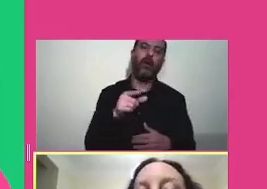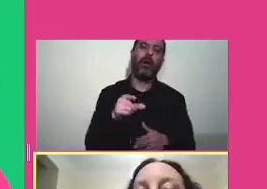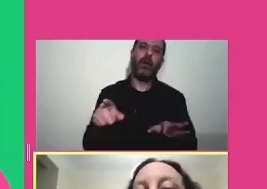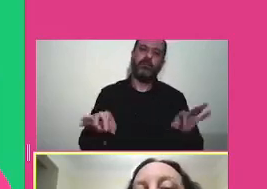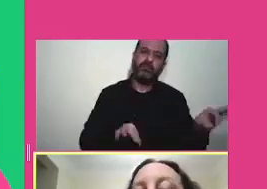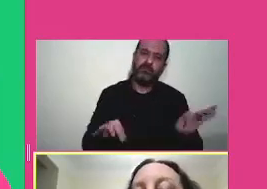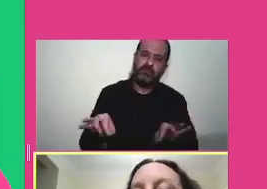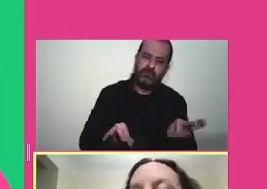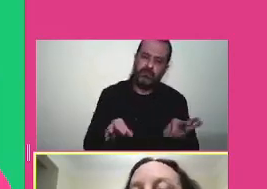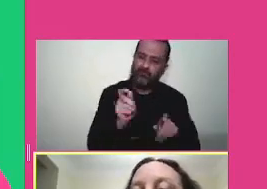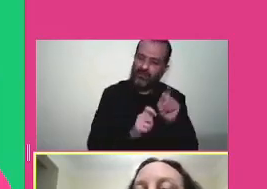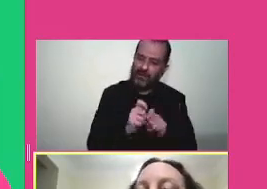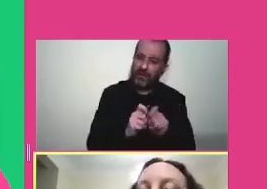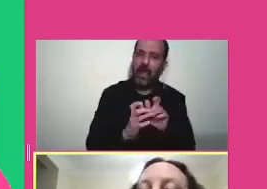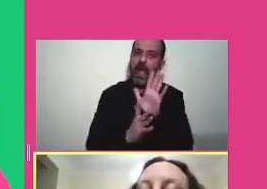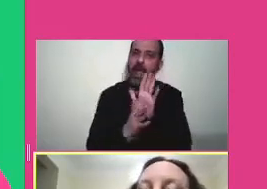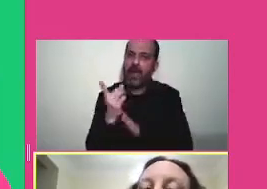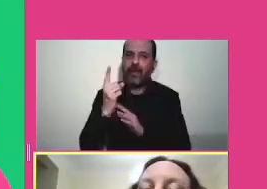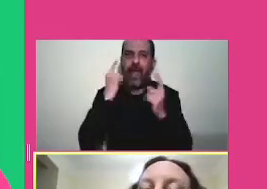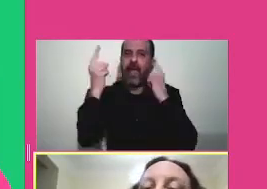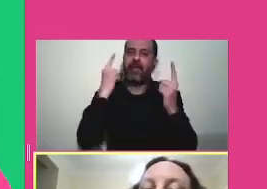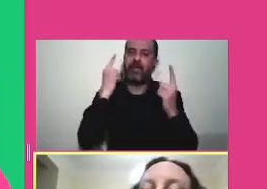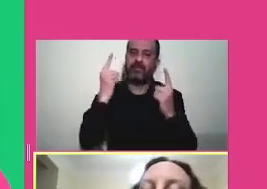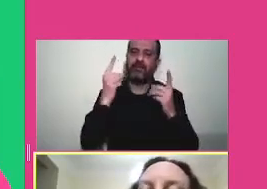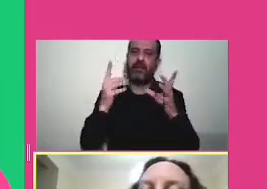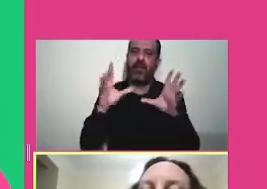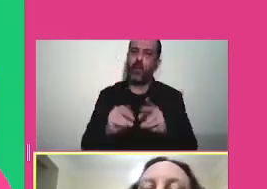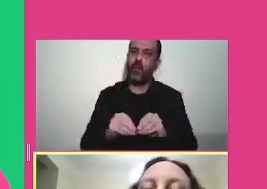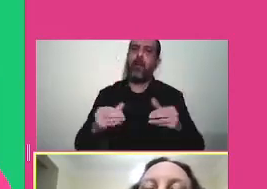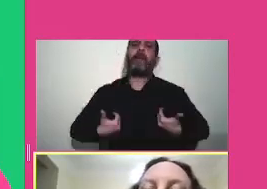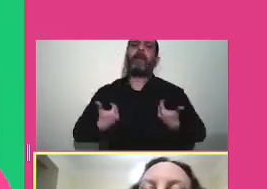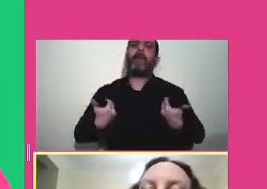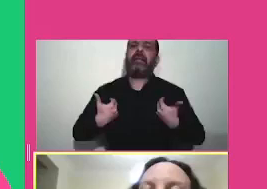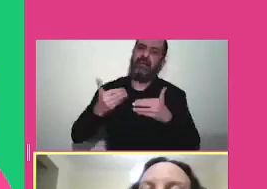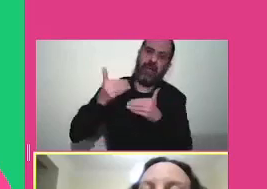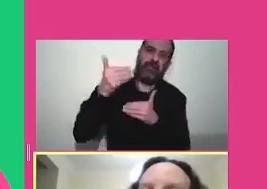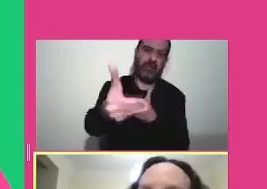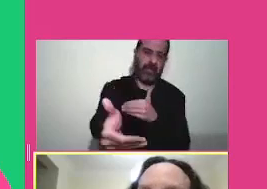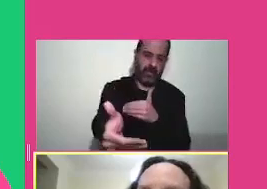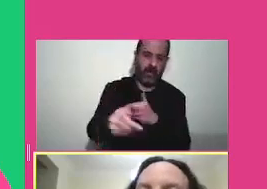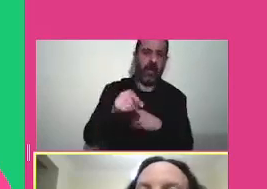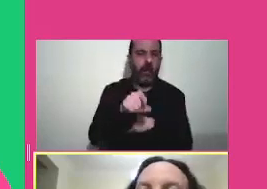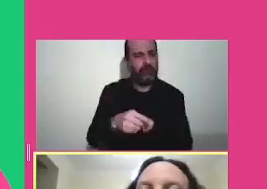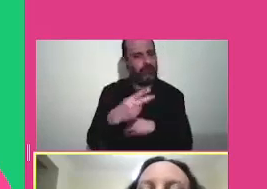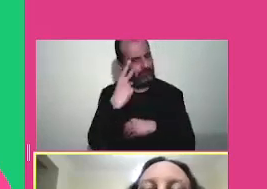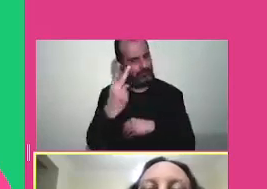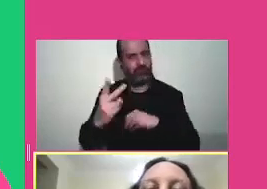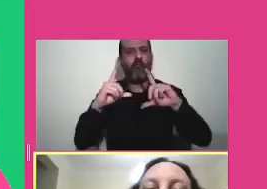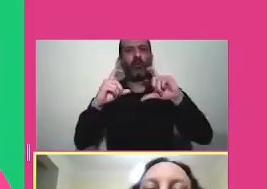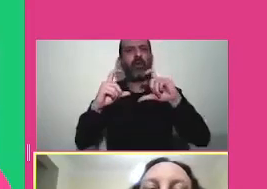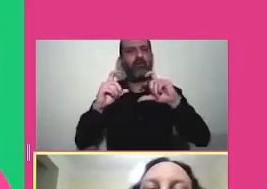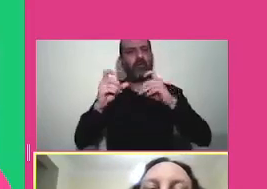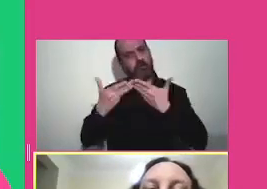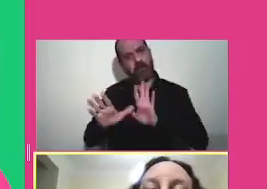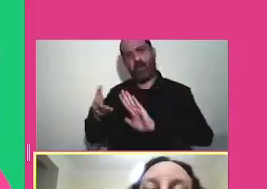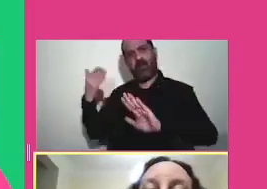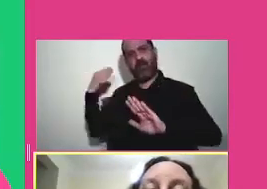11 ιδέες παιχνιδιών. Εδώ βλέπετε και μερικές φωτογραφίες από τα φεστιβάλ μας.